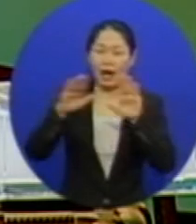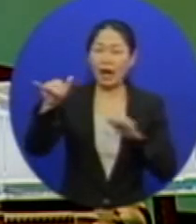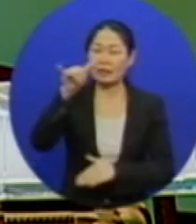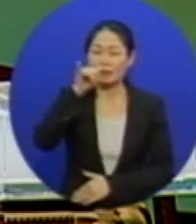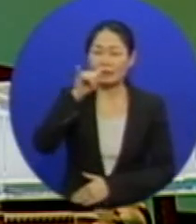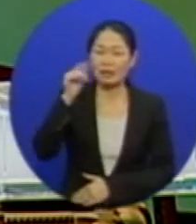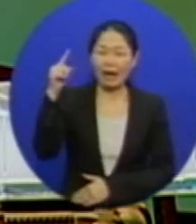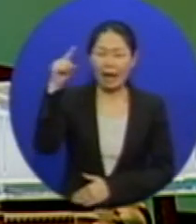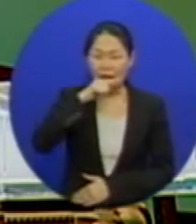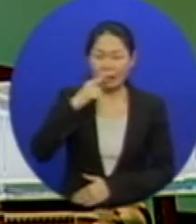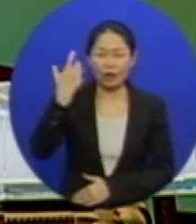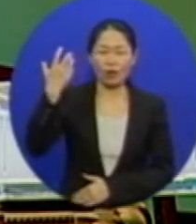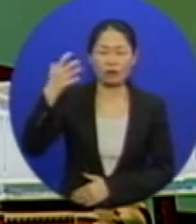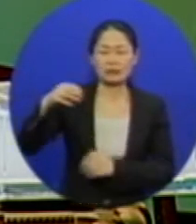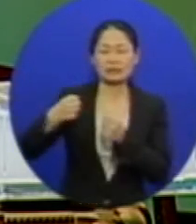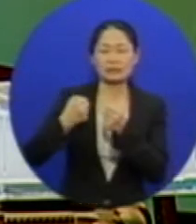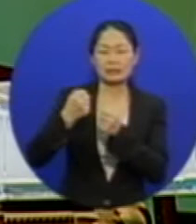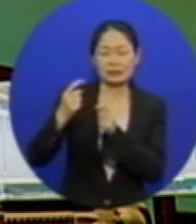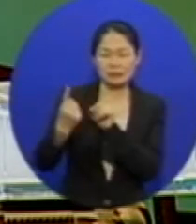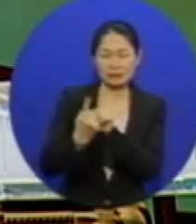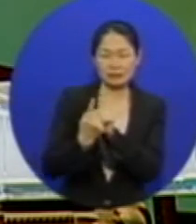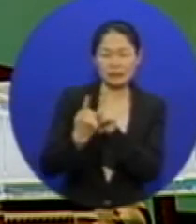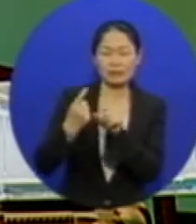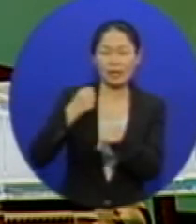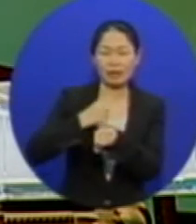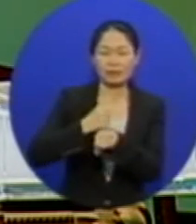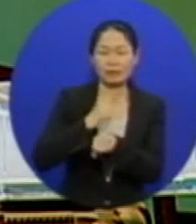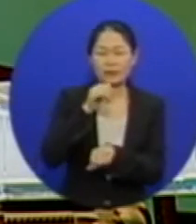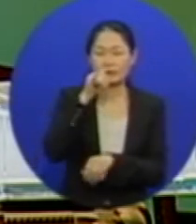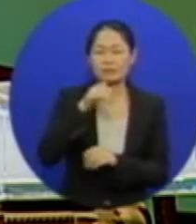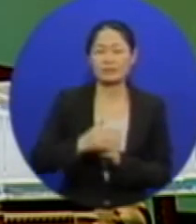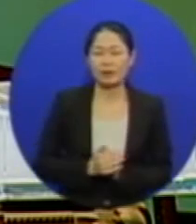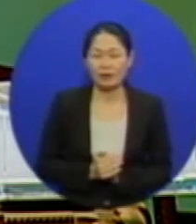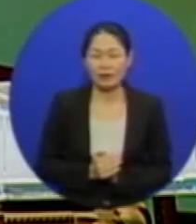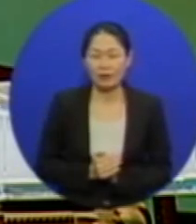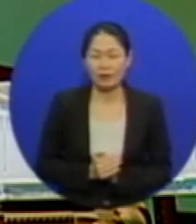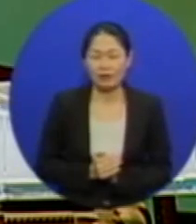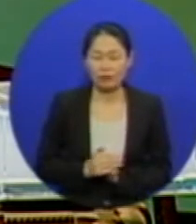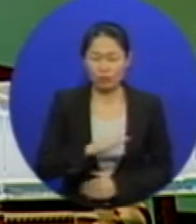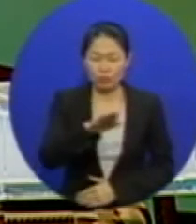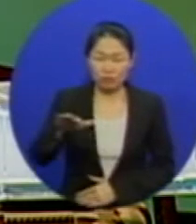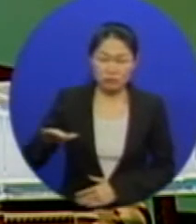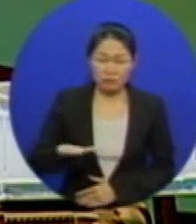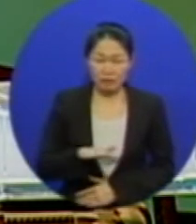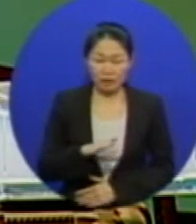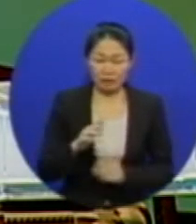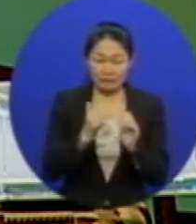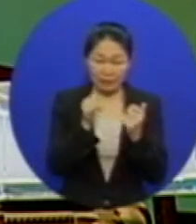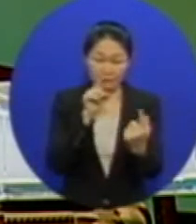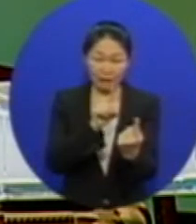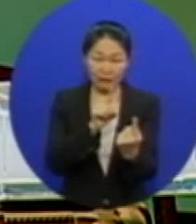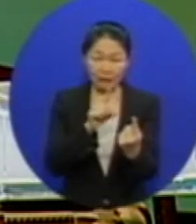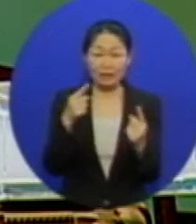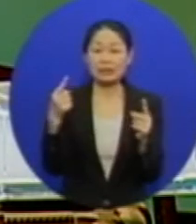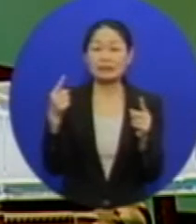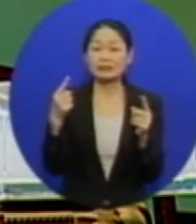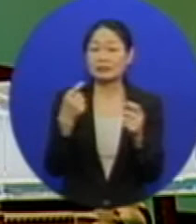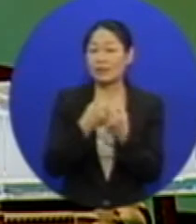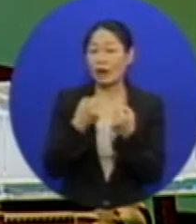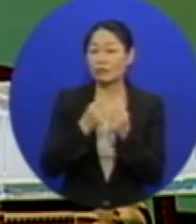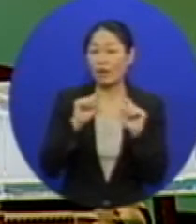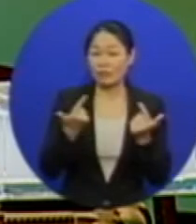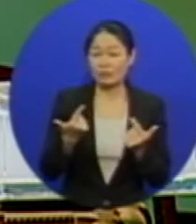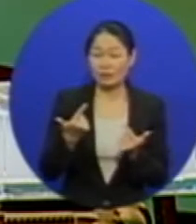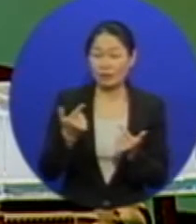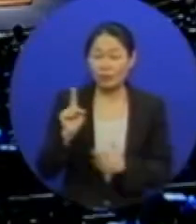악의 영들을 상대 함이라 됐습니다 우리가 사람을 상대로 싸우는 게 아니에요 마귀를